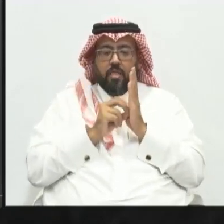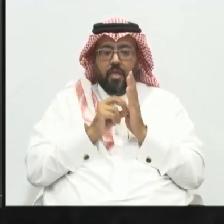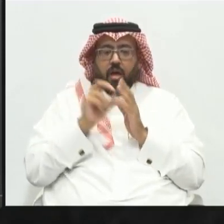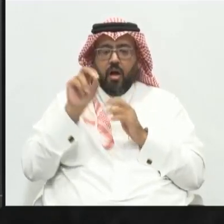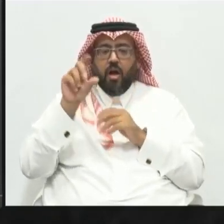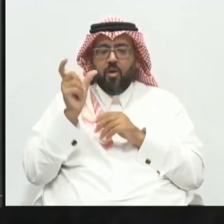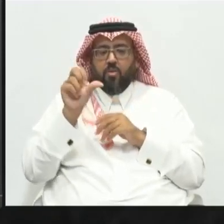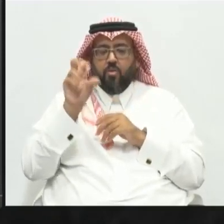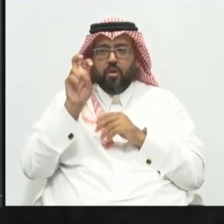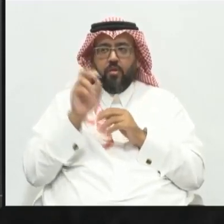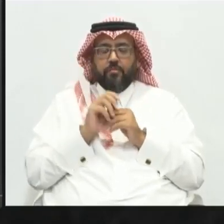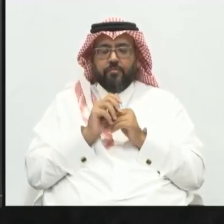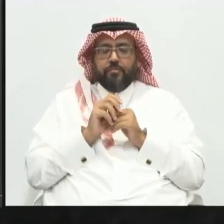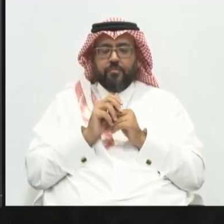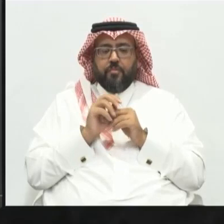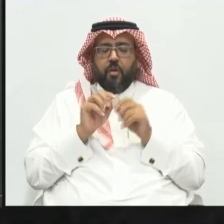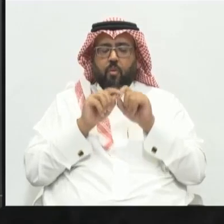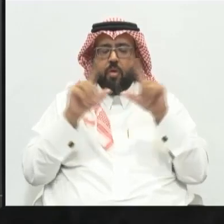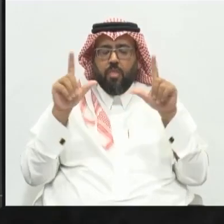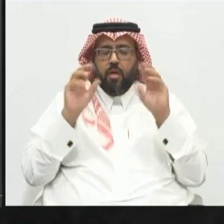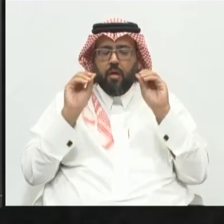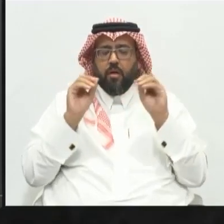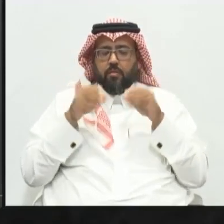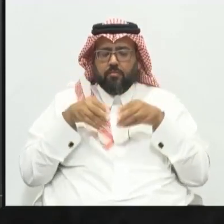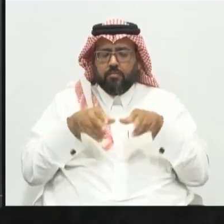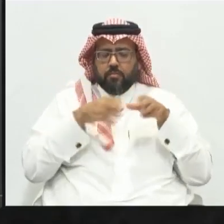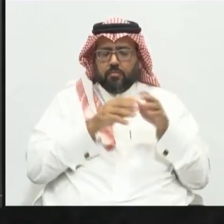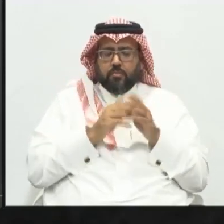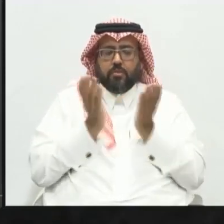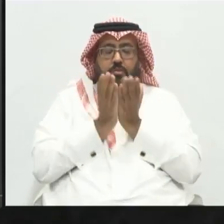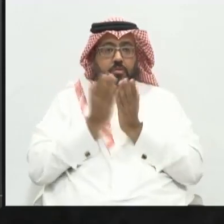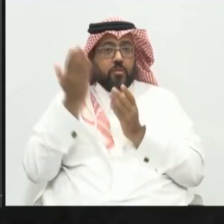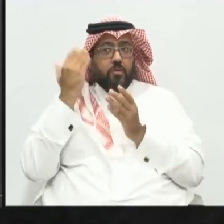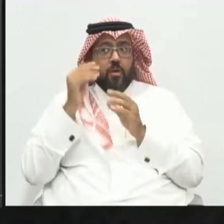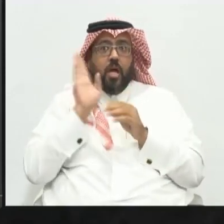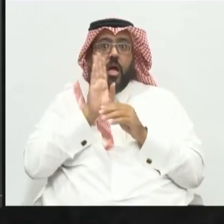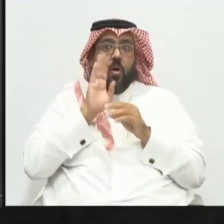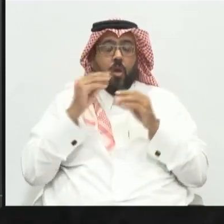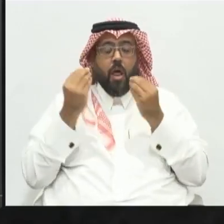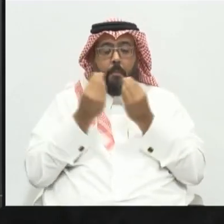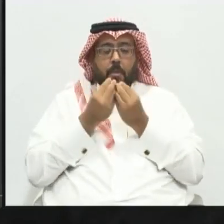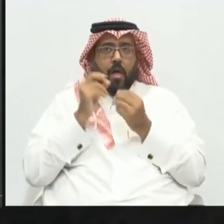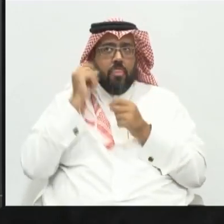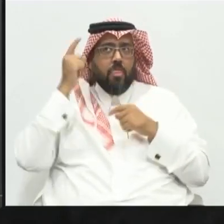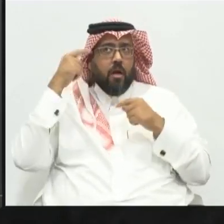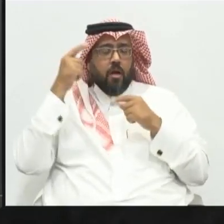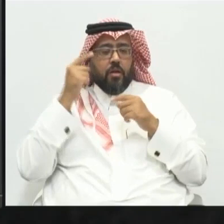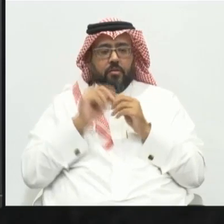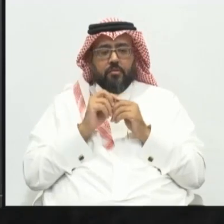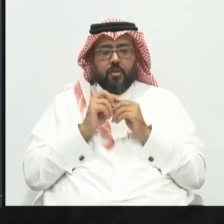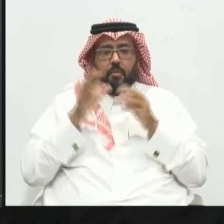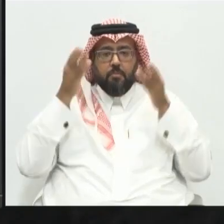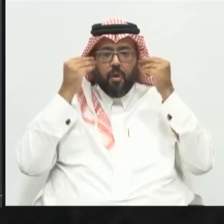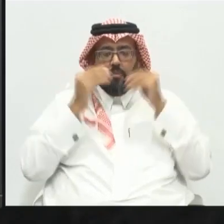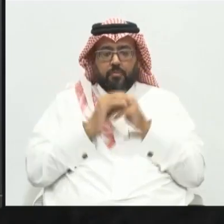المقصود بالقاعده القانونيه قد وضحنا ذلك من خلال الدروس السابقه فحاول ان تستذكر هذه